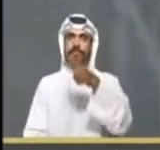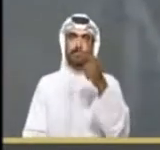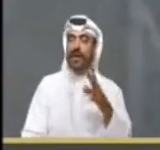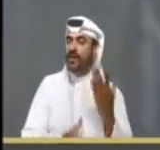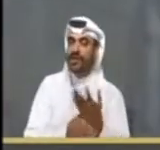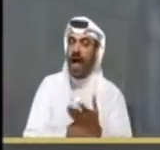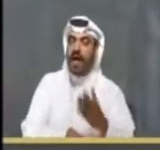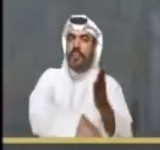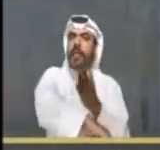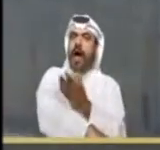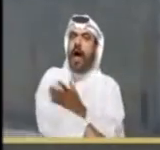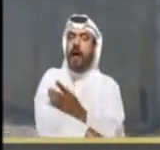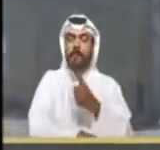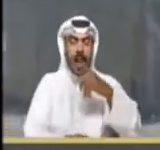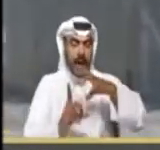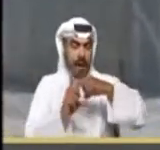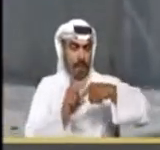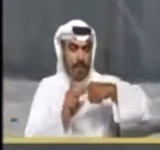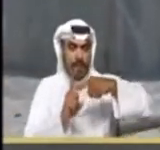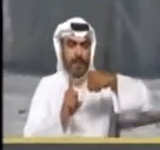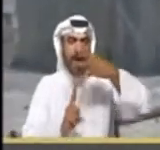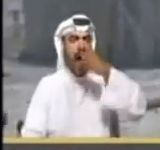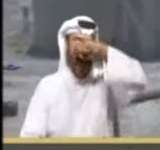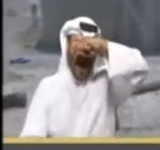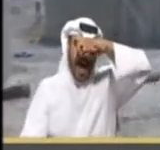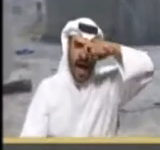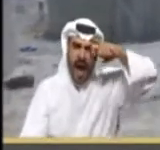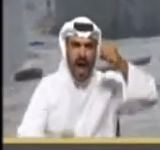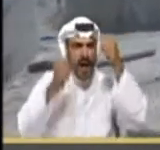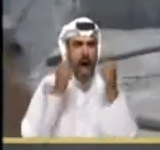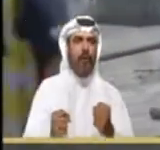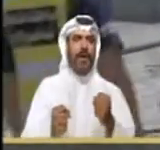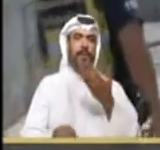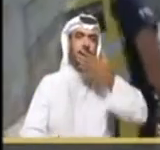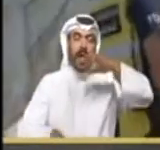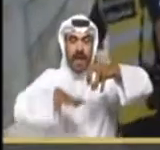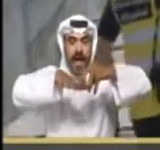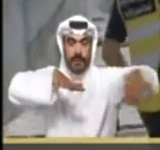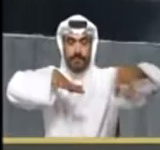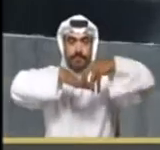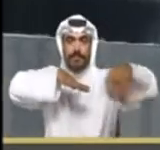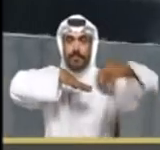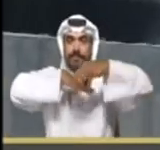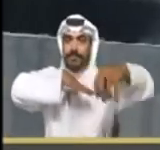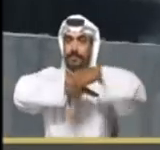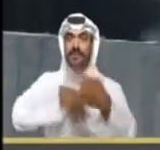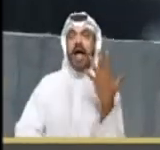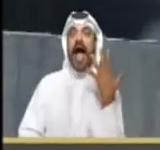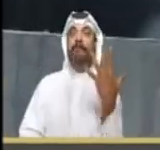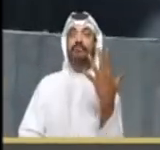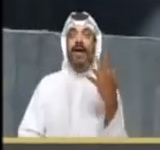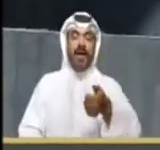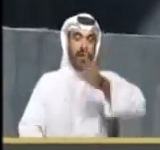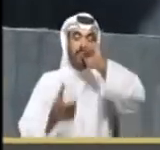المكافحة اللواء جمال بليهيس إن 5 فرق تمكنت من السيطرة على الحريق الذي امتد على مساحة